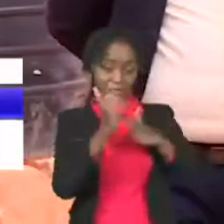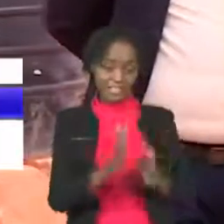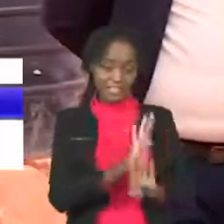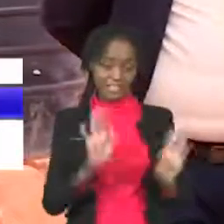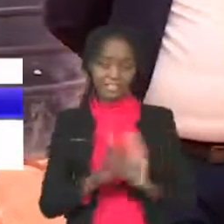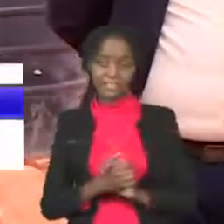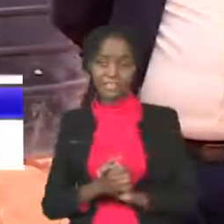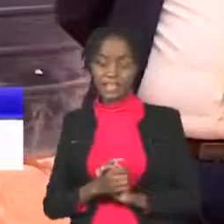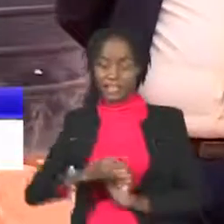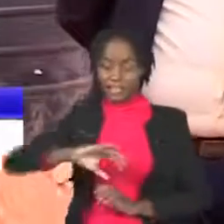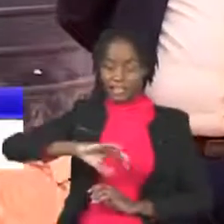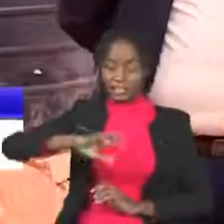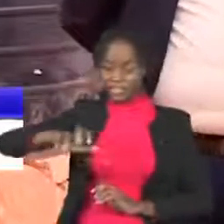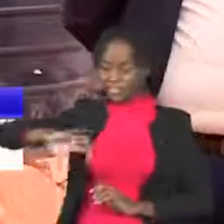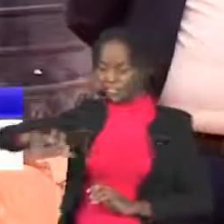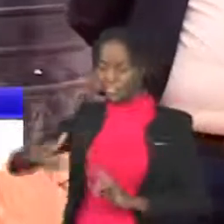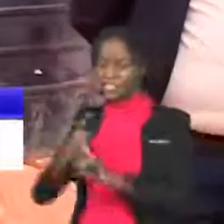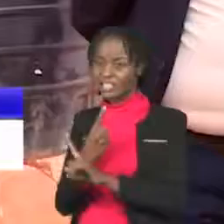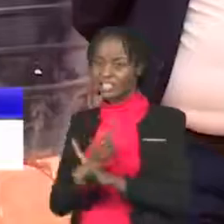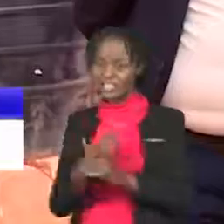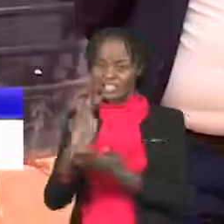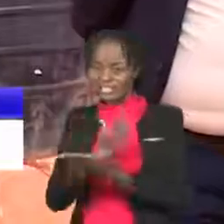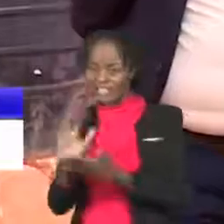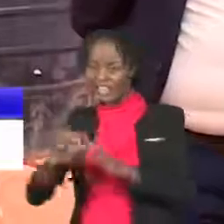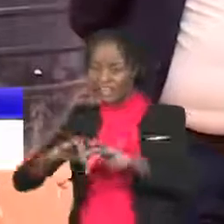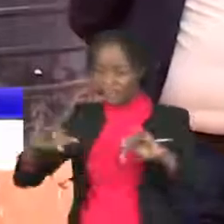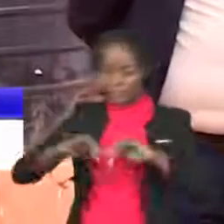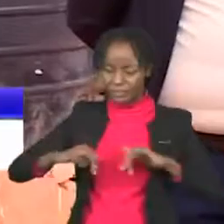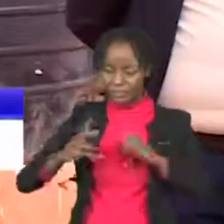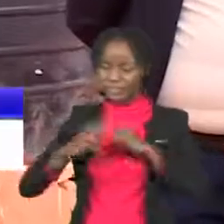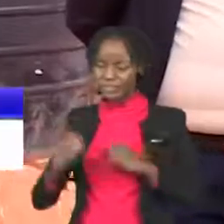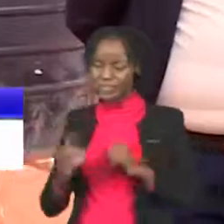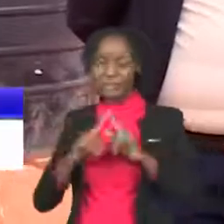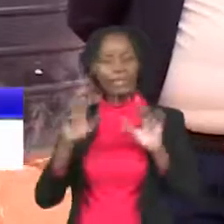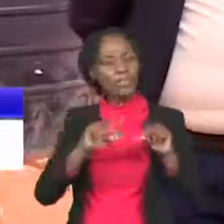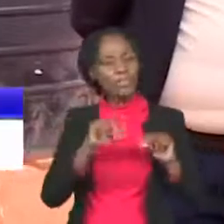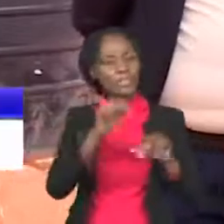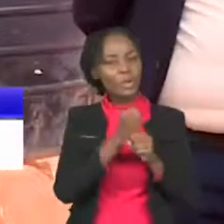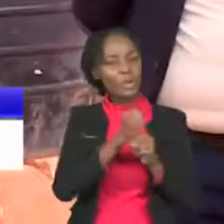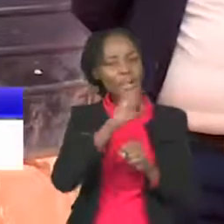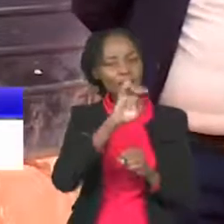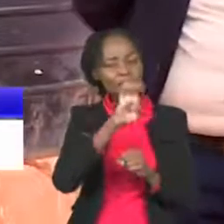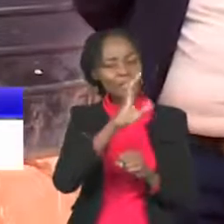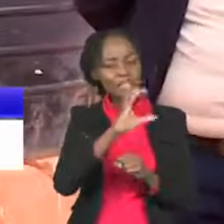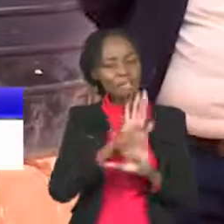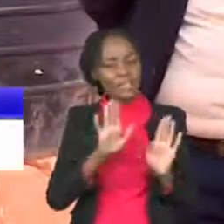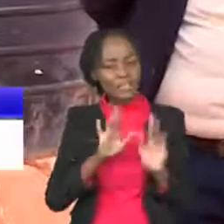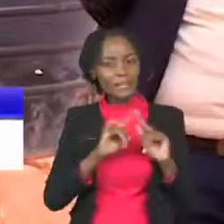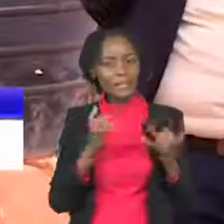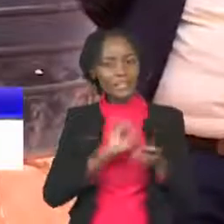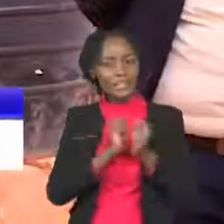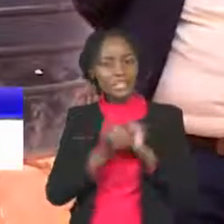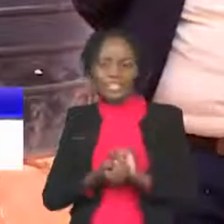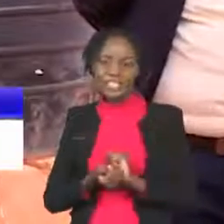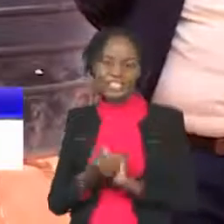Ikiwa ni constituencies tunasikia 70, sijui zinagawa namna gani. Kwa kawaida ni IBC ndio inafanya kazi hiyo. Lakini sasa imekuwa ni